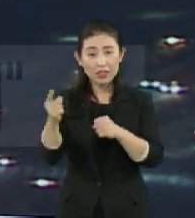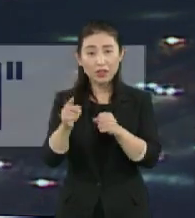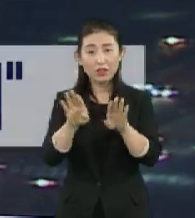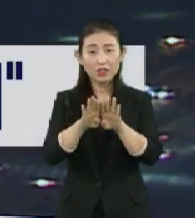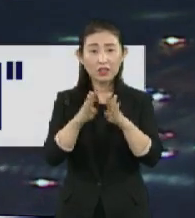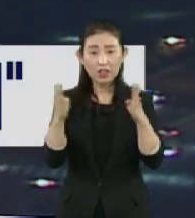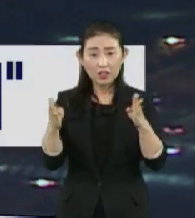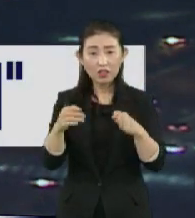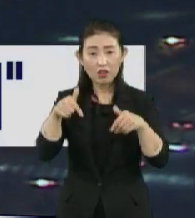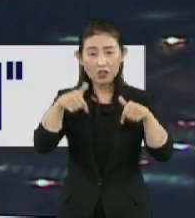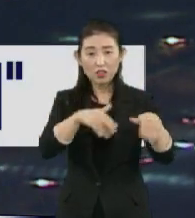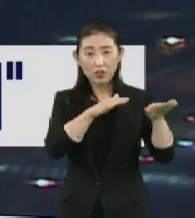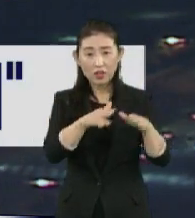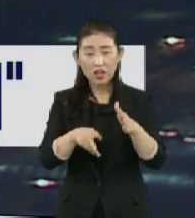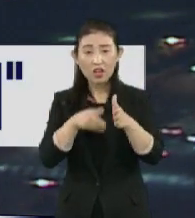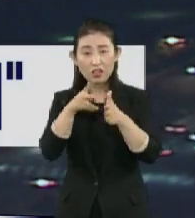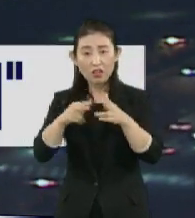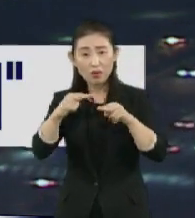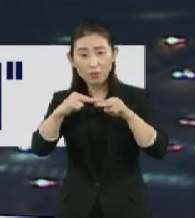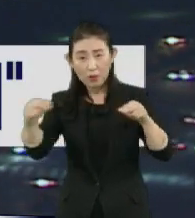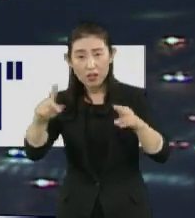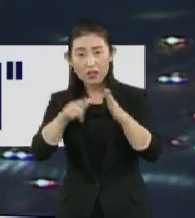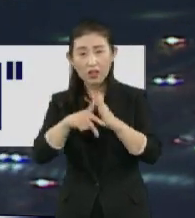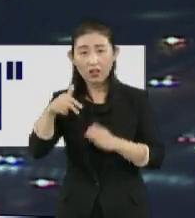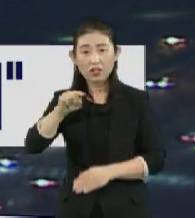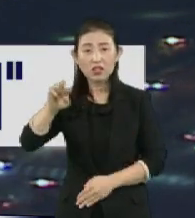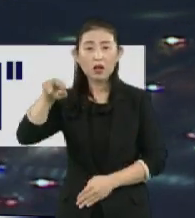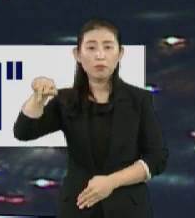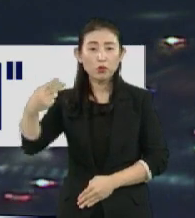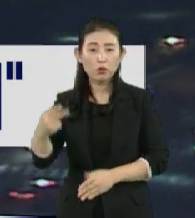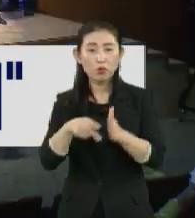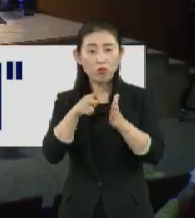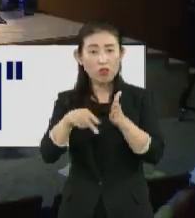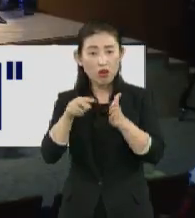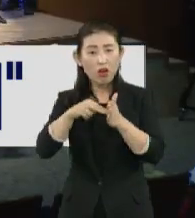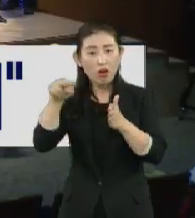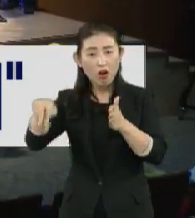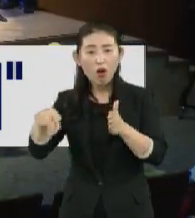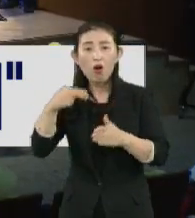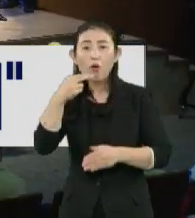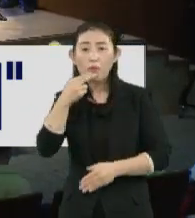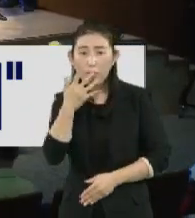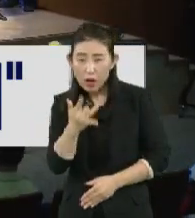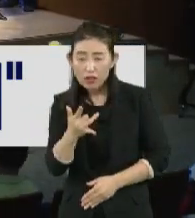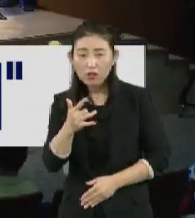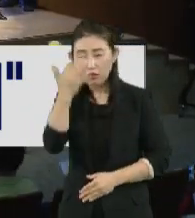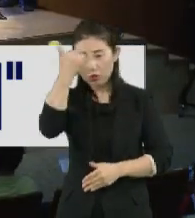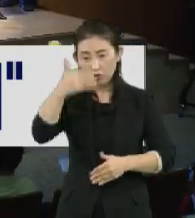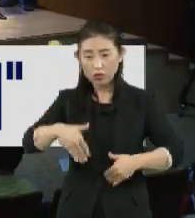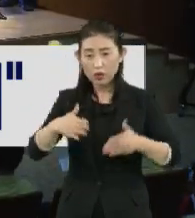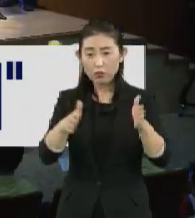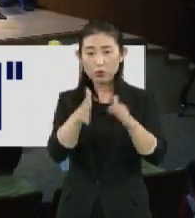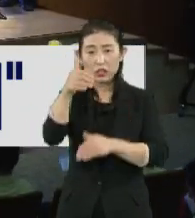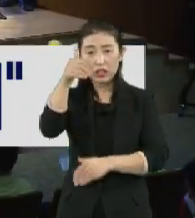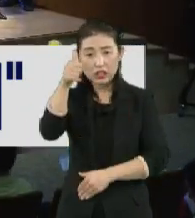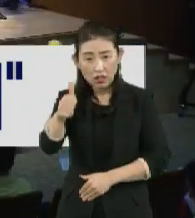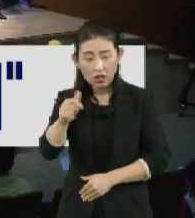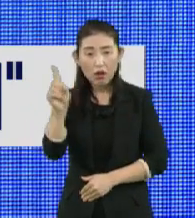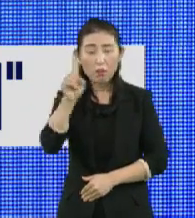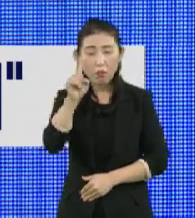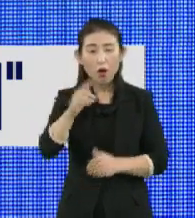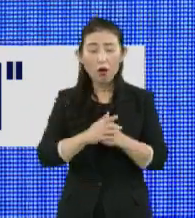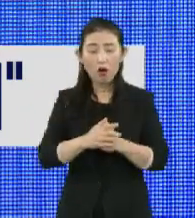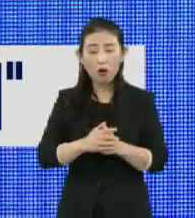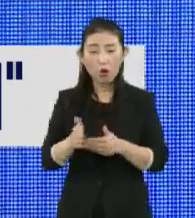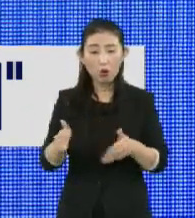내려온 개통하는 서해선 복선 전철의 에서 삽교 여기 빠진 것과 관련해서 양승조 중 담지 4 된 도 예산의 활용